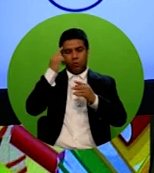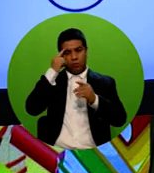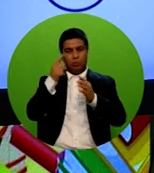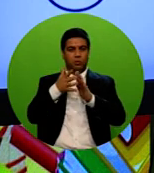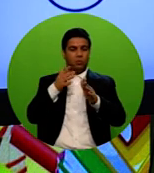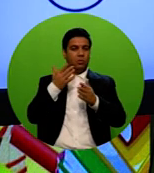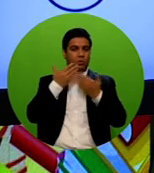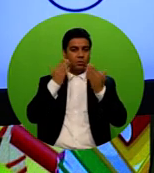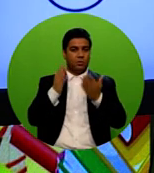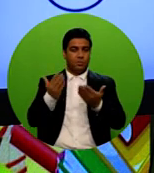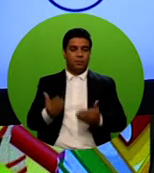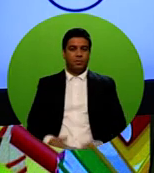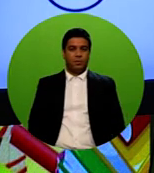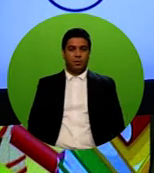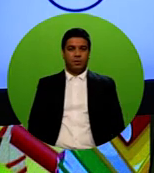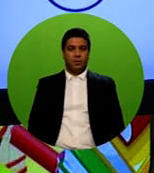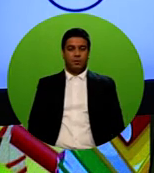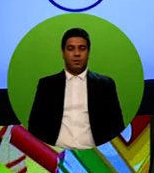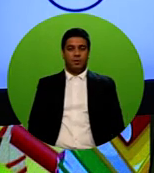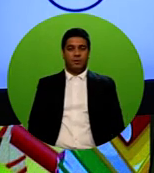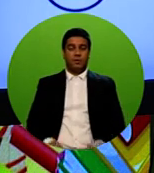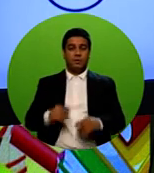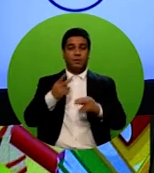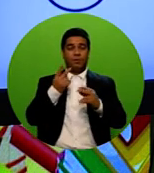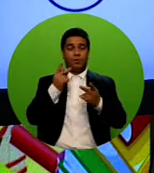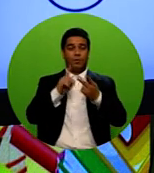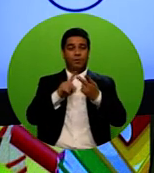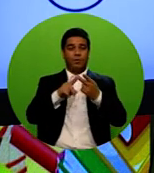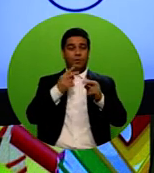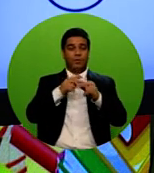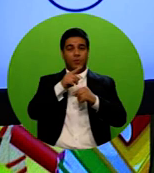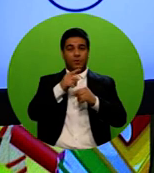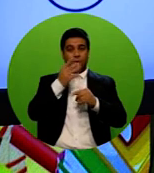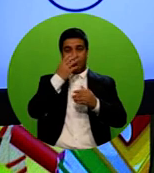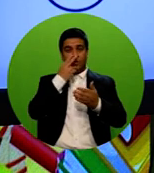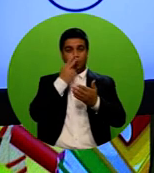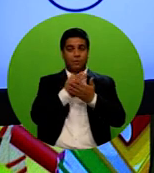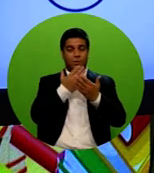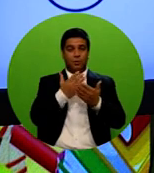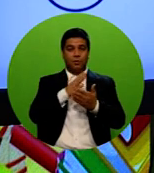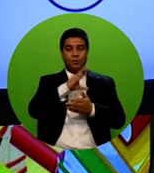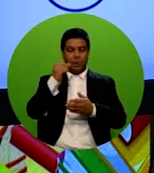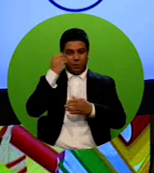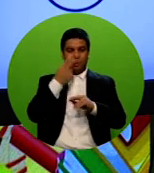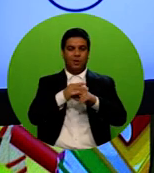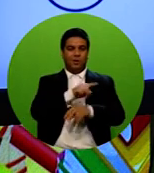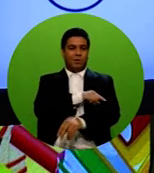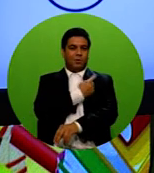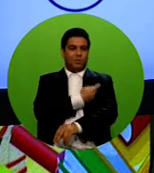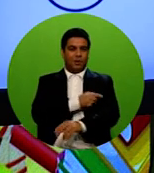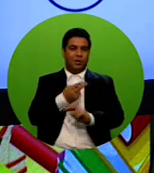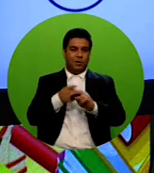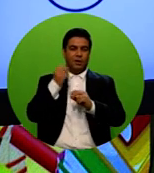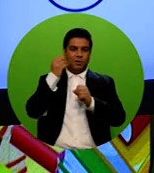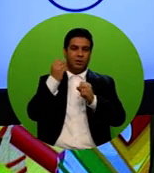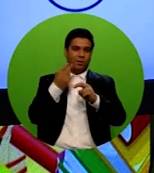ekan. Keyingi tasvir. Mana bu tasvirga qaraganimizda tibbiyot belgisini ko'z